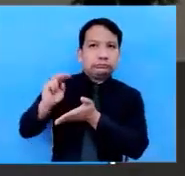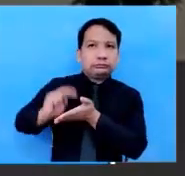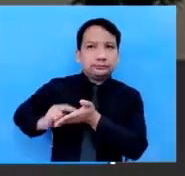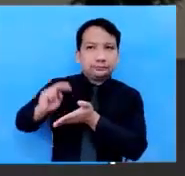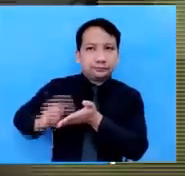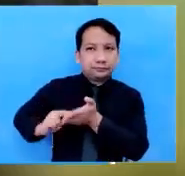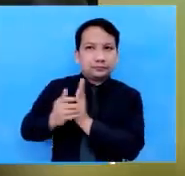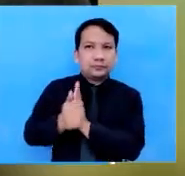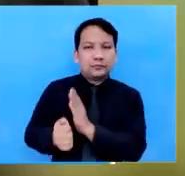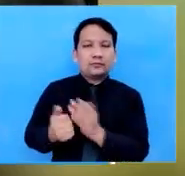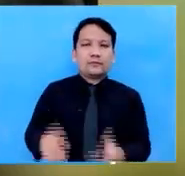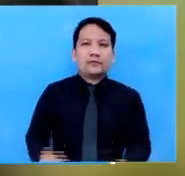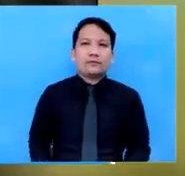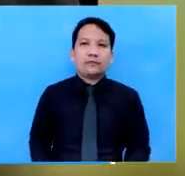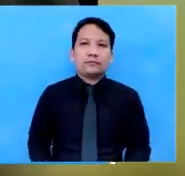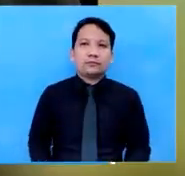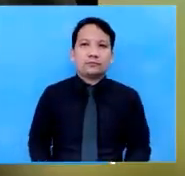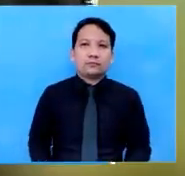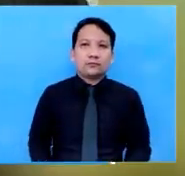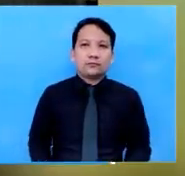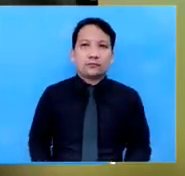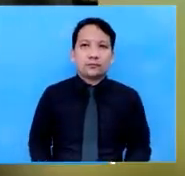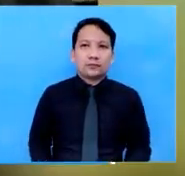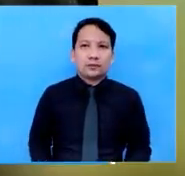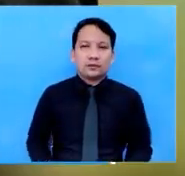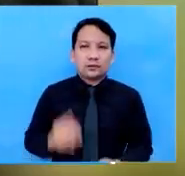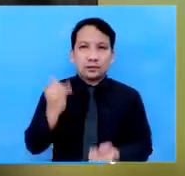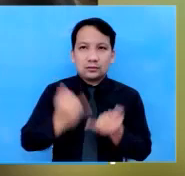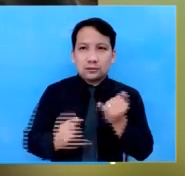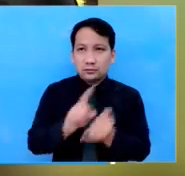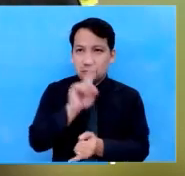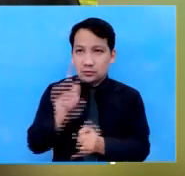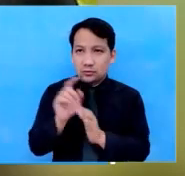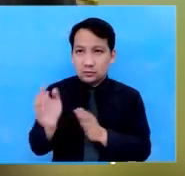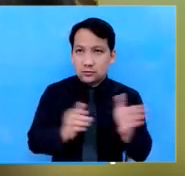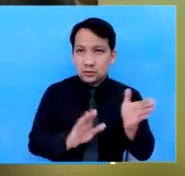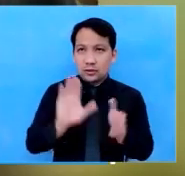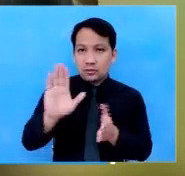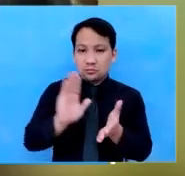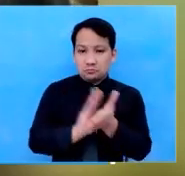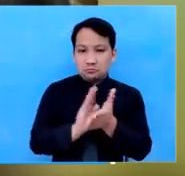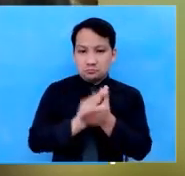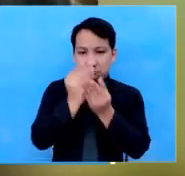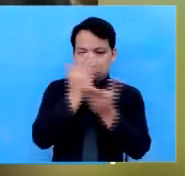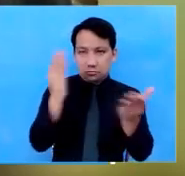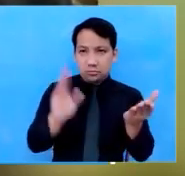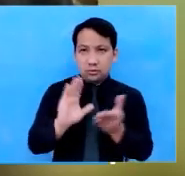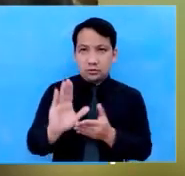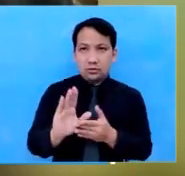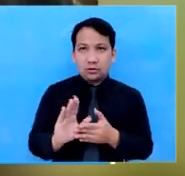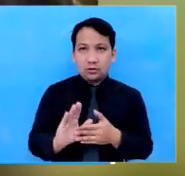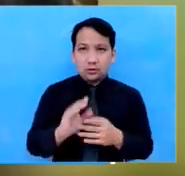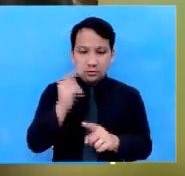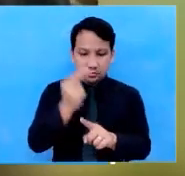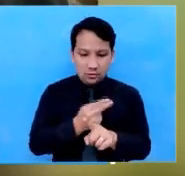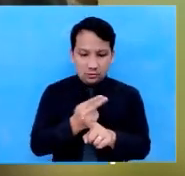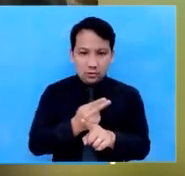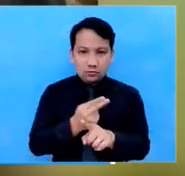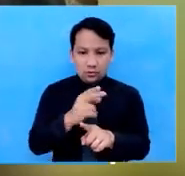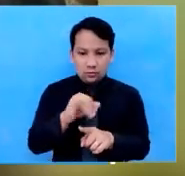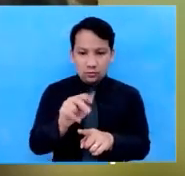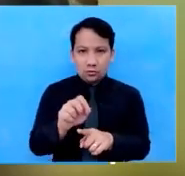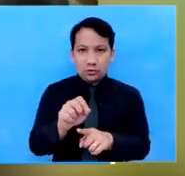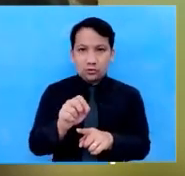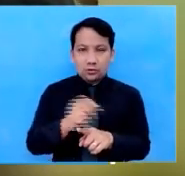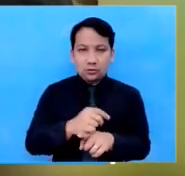Gretchen? Bilang huling katanungan na lang, ano bang pinaplano ng eskwelahan? Dahil nga, by November, kailangan na full